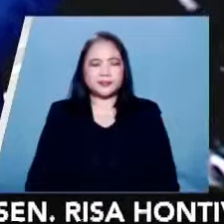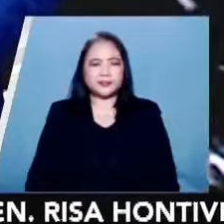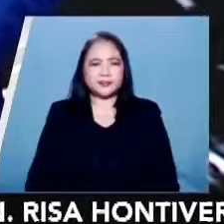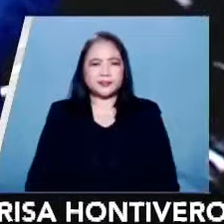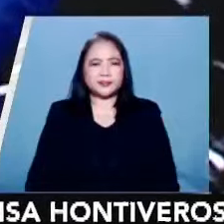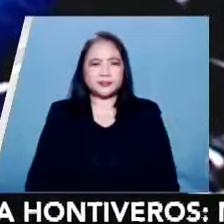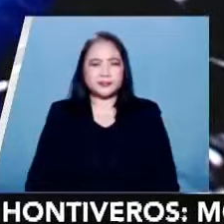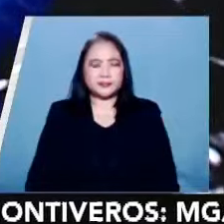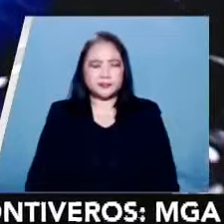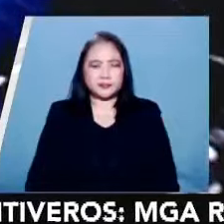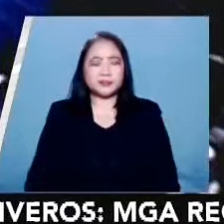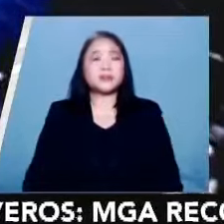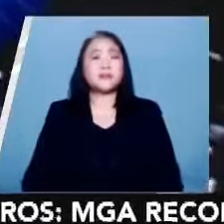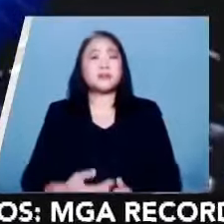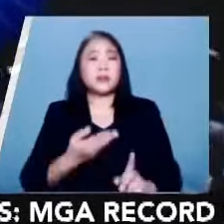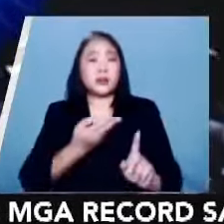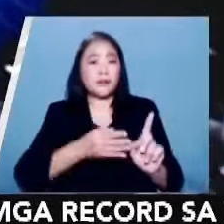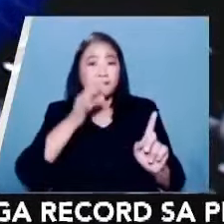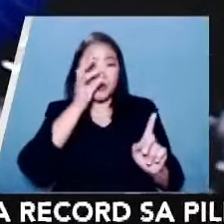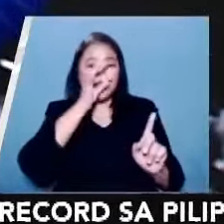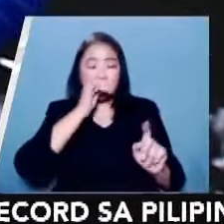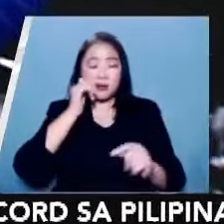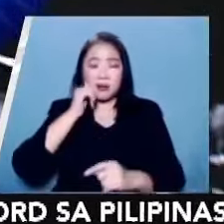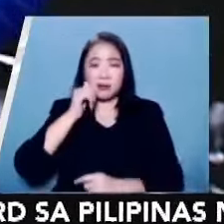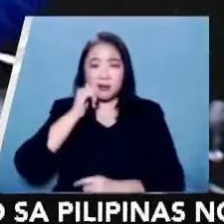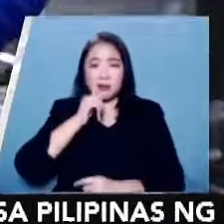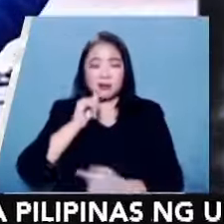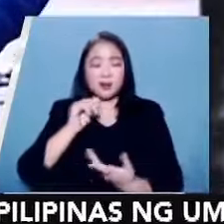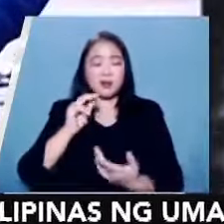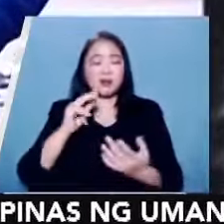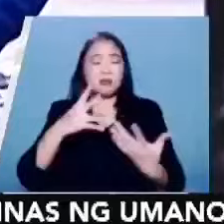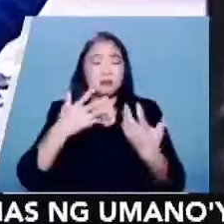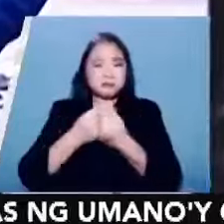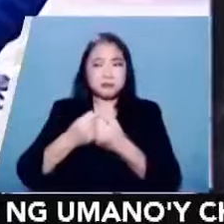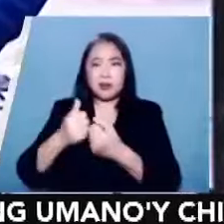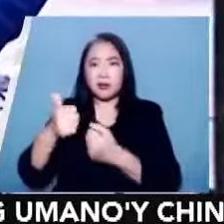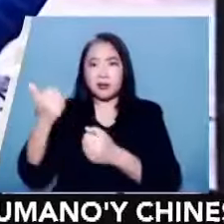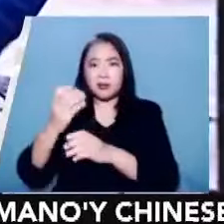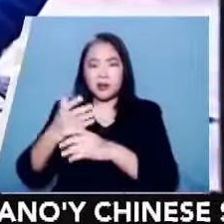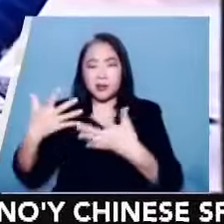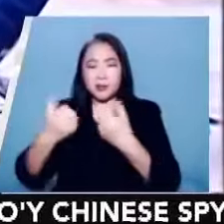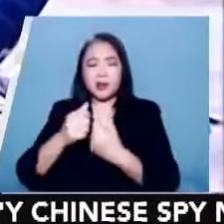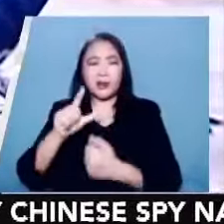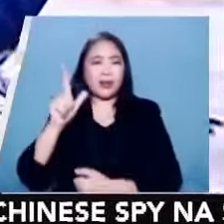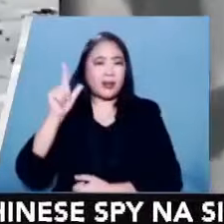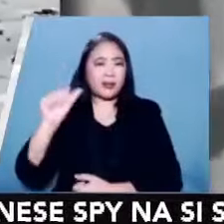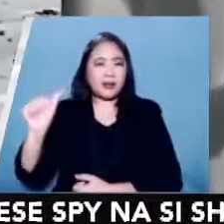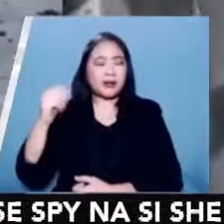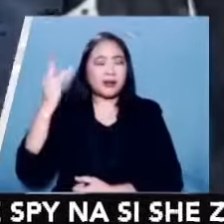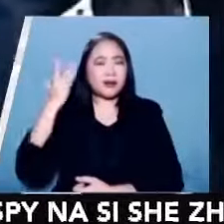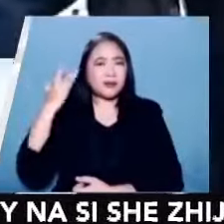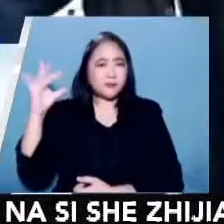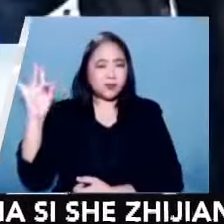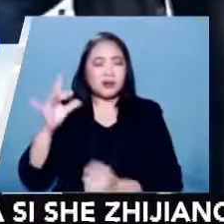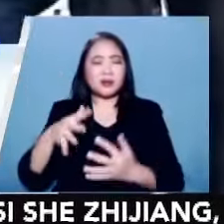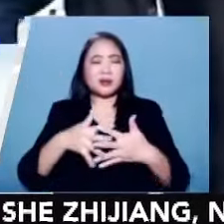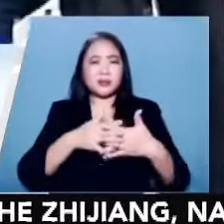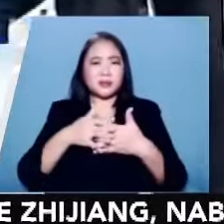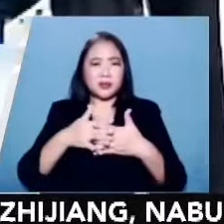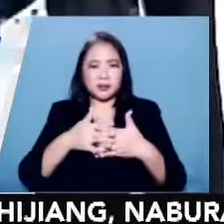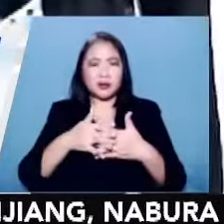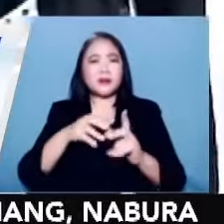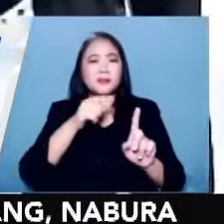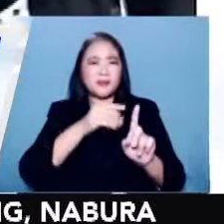Patay ang isang Pinay na sakay ng kotse matapos mabangga ng isa pang kotse sa Los Angeles, California sa Amerika. Base sa investigasyon,